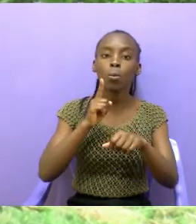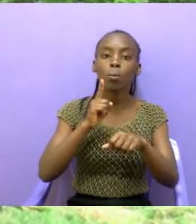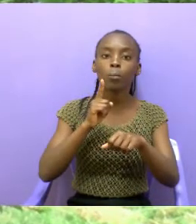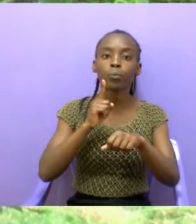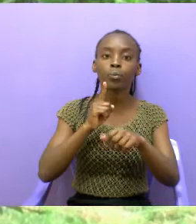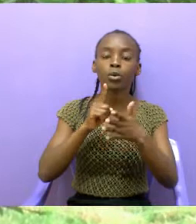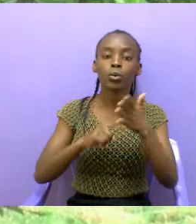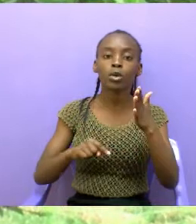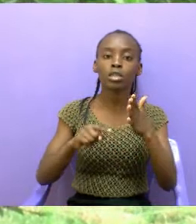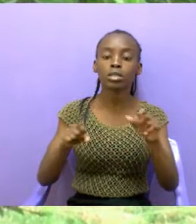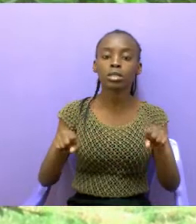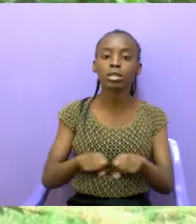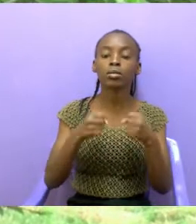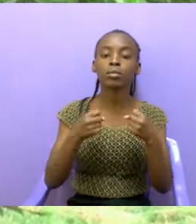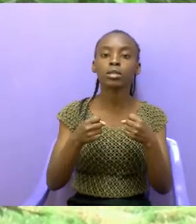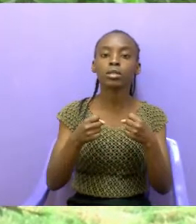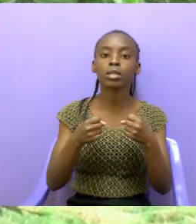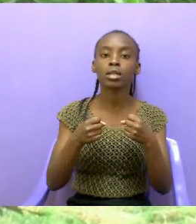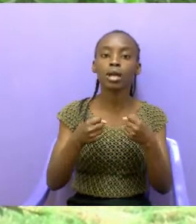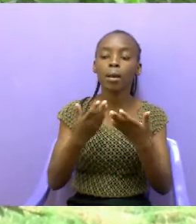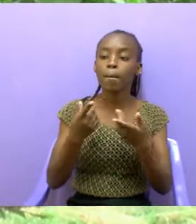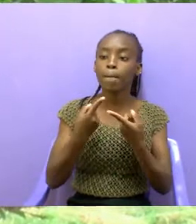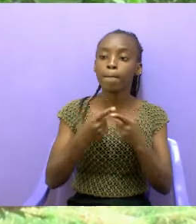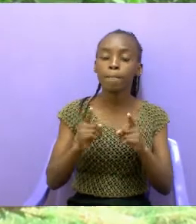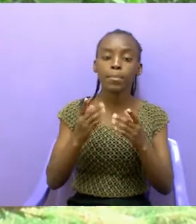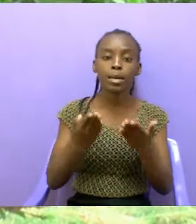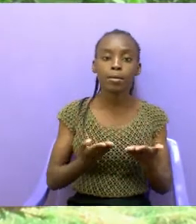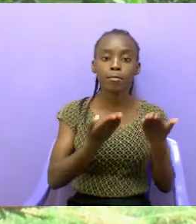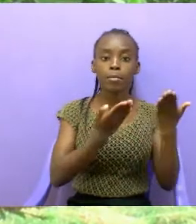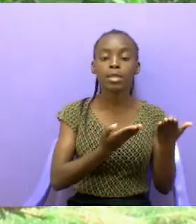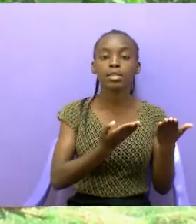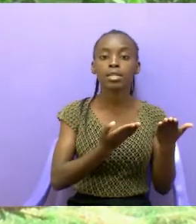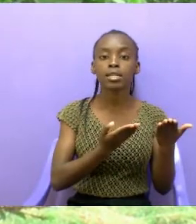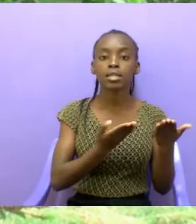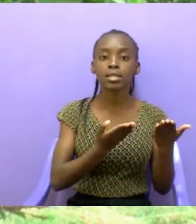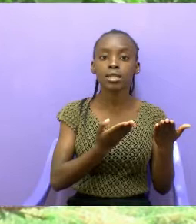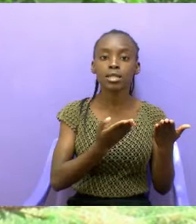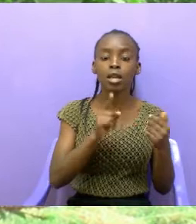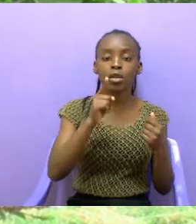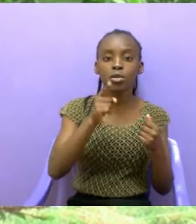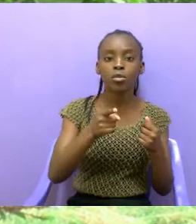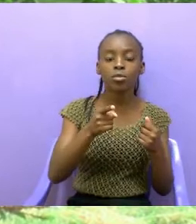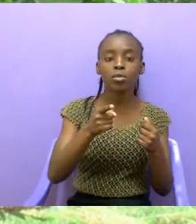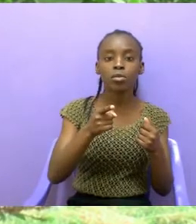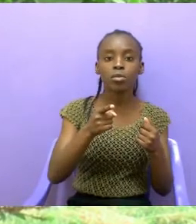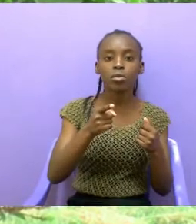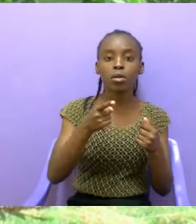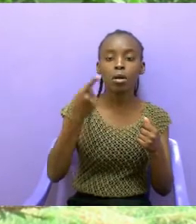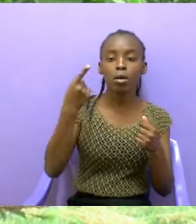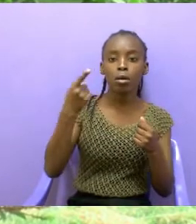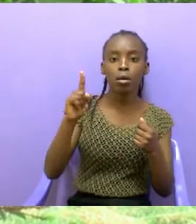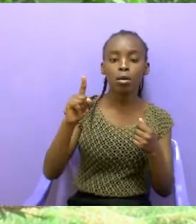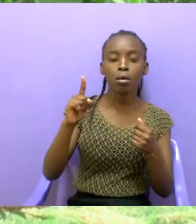yaliyotukia pale. Lakini the message ama ile kitu ninapenda tu tukaweze kuelewa ni kwamba usirudi nyuma. Usirudi